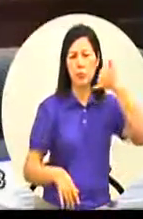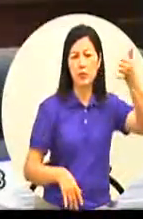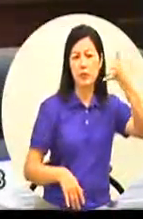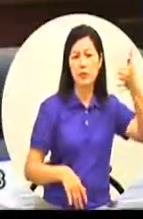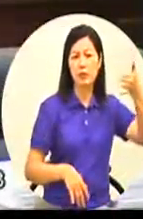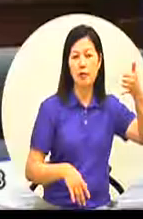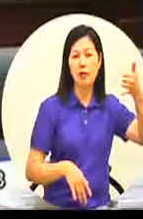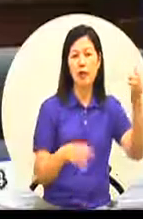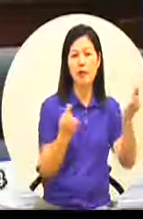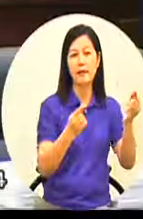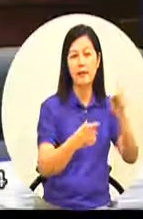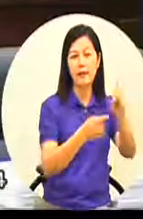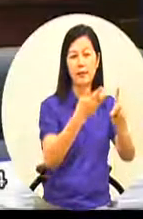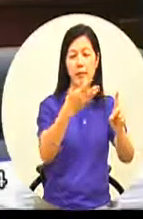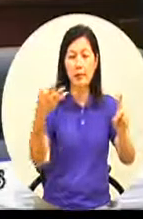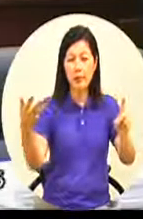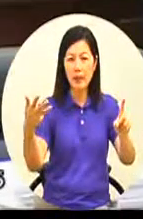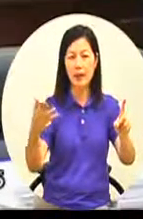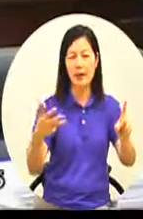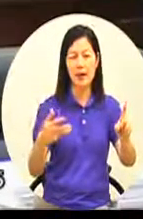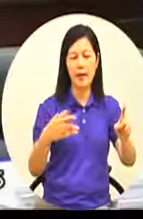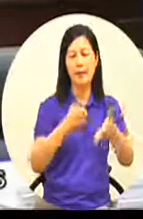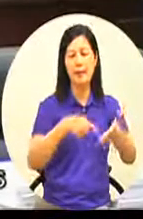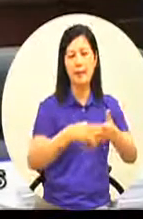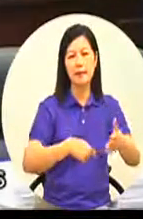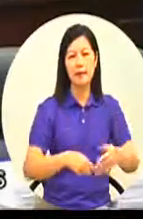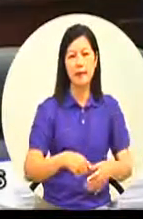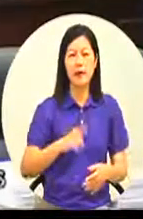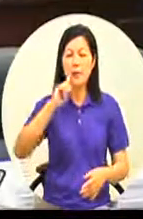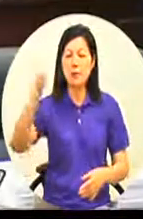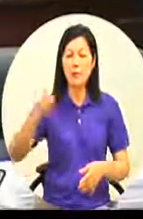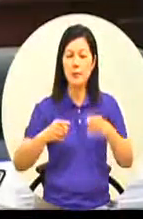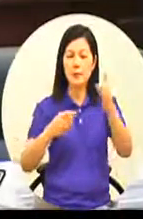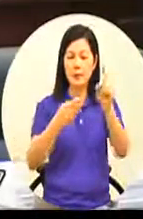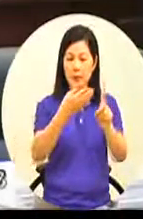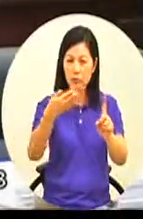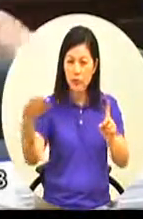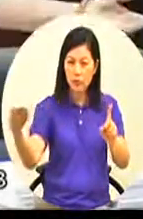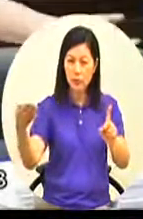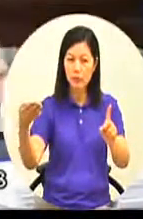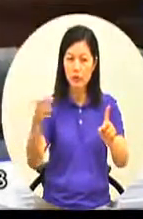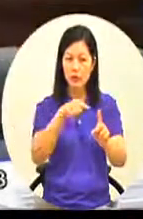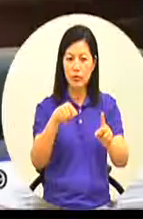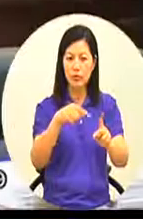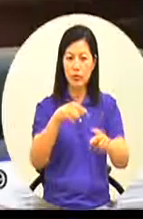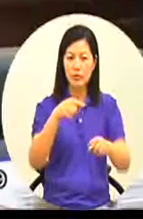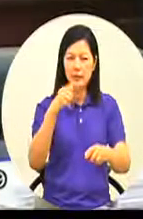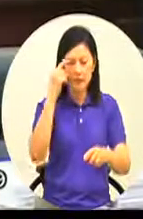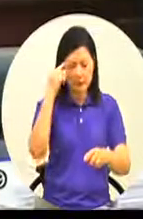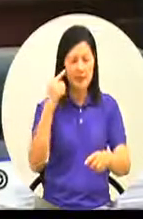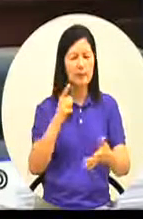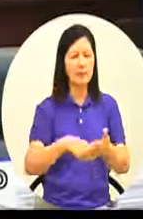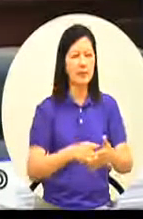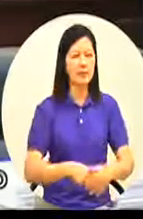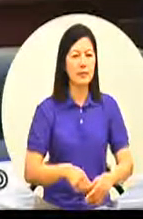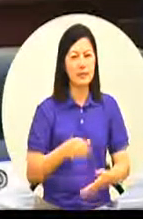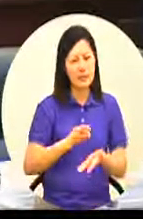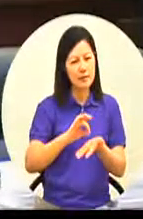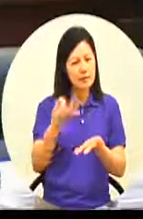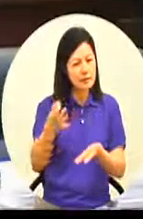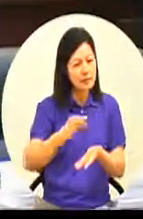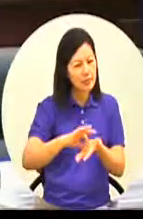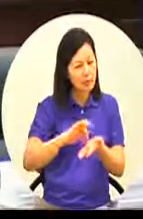了解啊。啊，要检举的1999，啊，若要叫计程车1888， 这个我觉得也花不了多少钱啊。主委的意